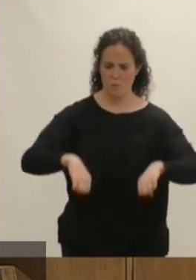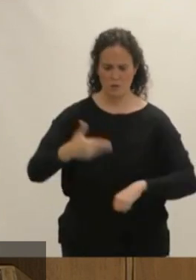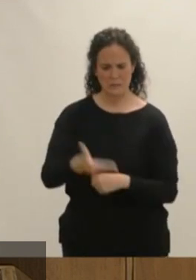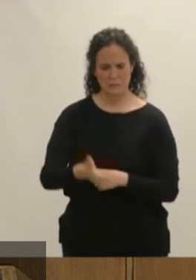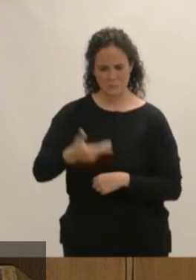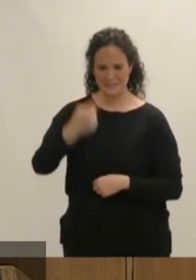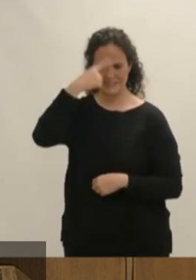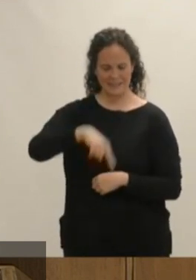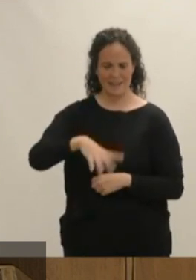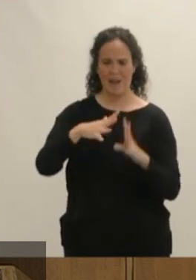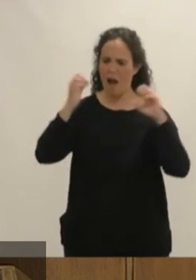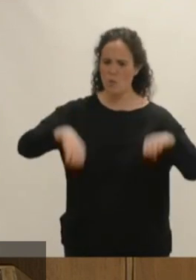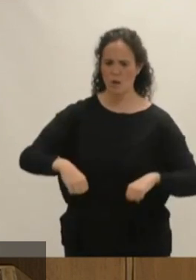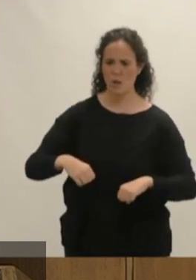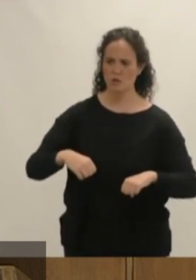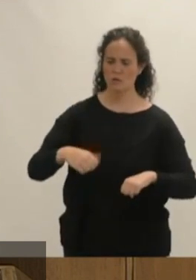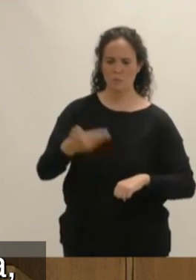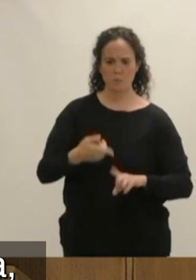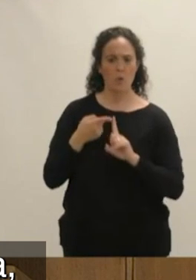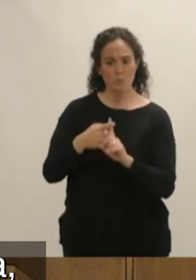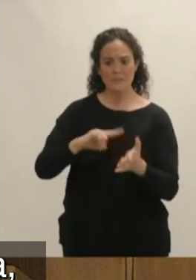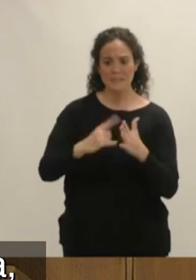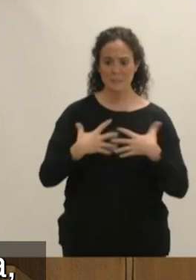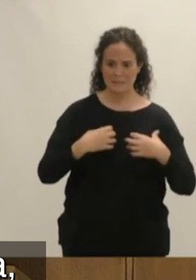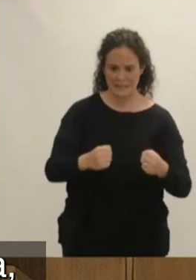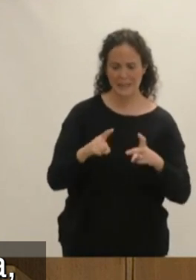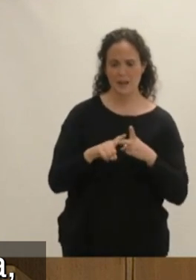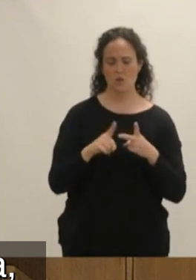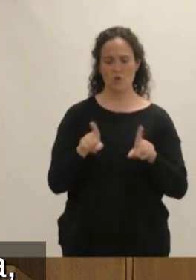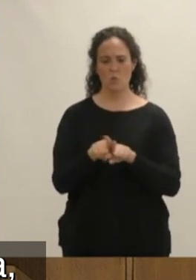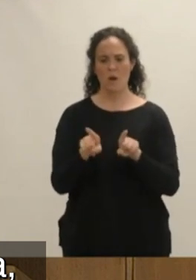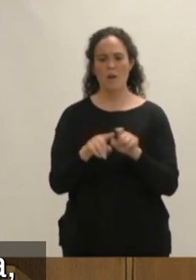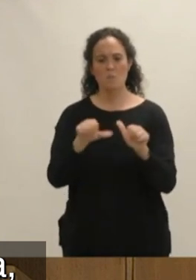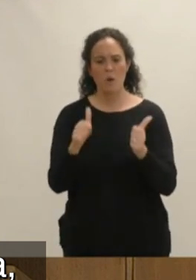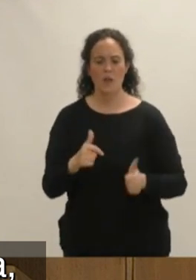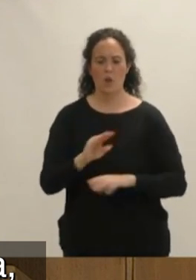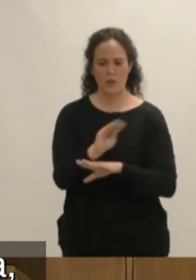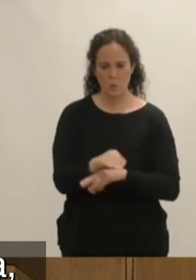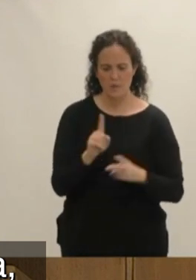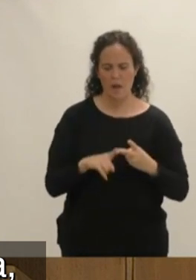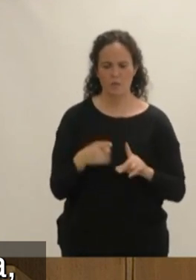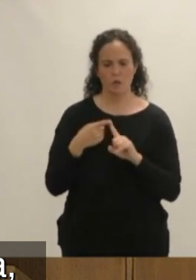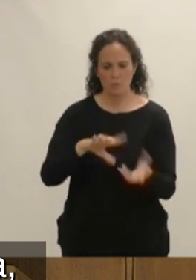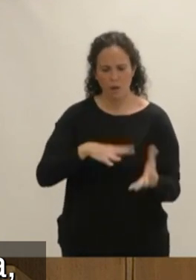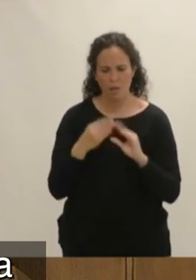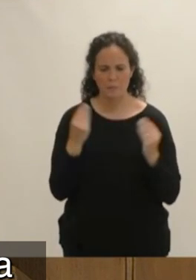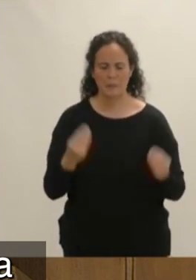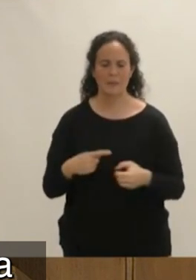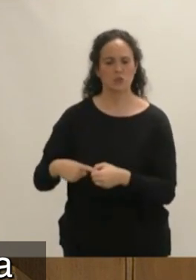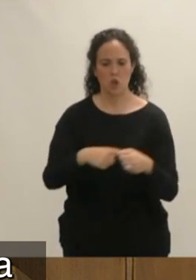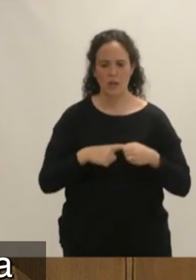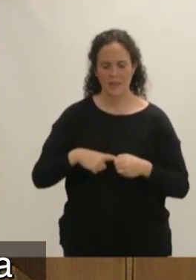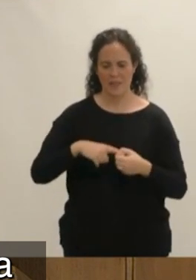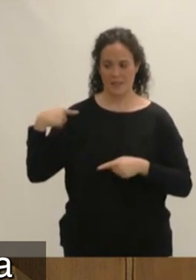eredua hobetzeko, belaunaldien arteko elkartasuna egokitzeko, euskararen normalizazioa, autogobernuaren sustapena edo